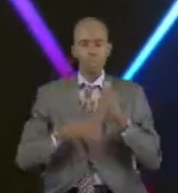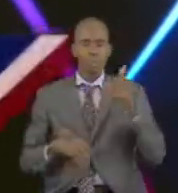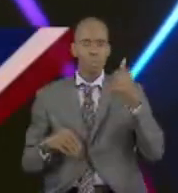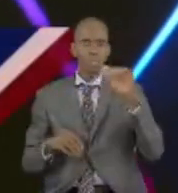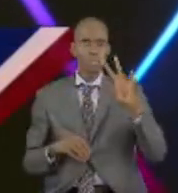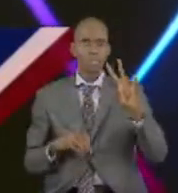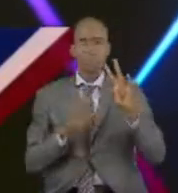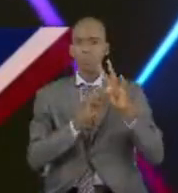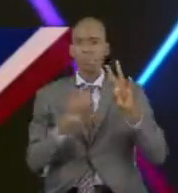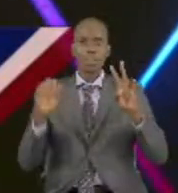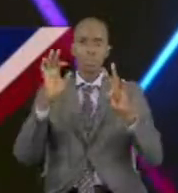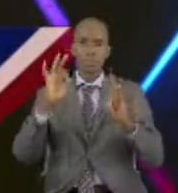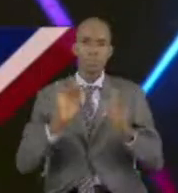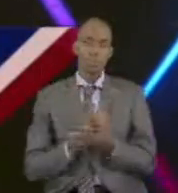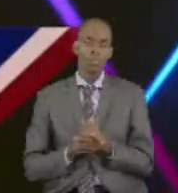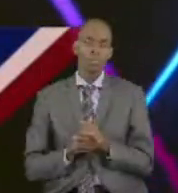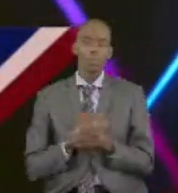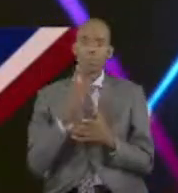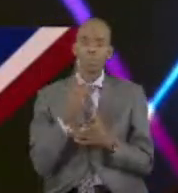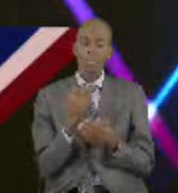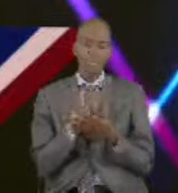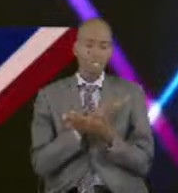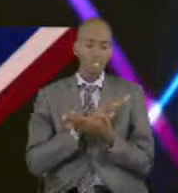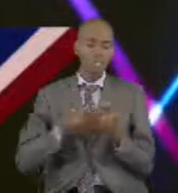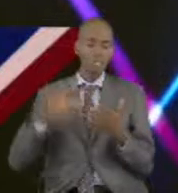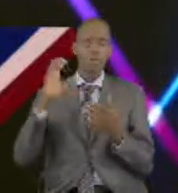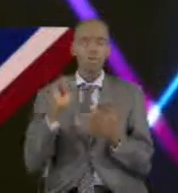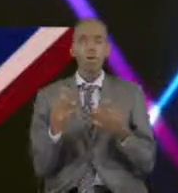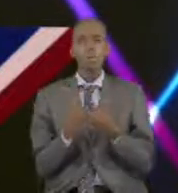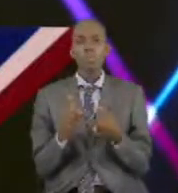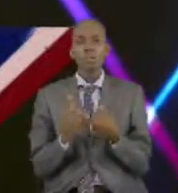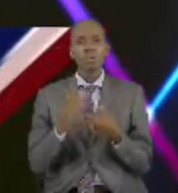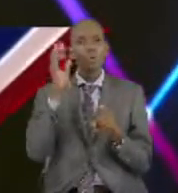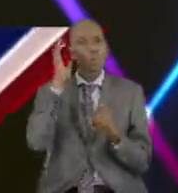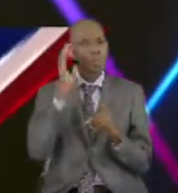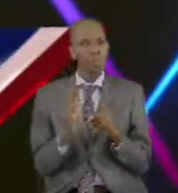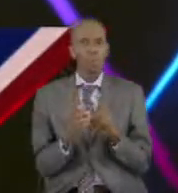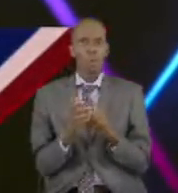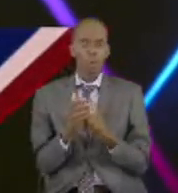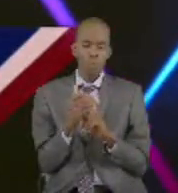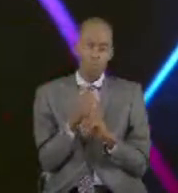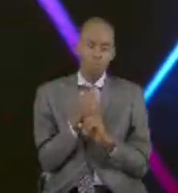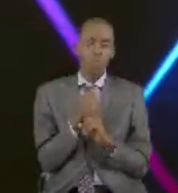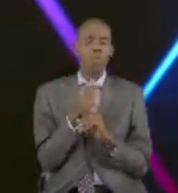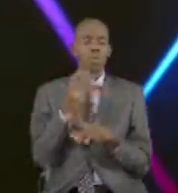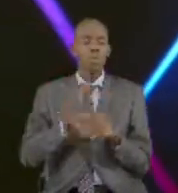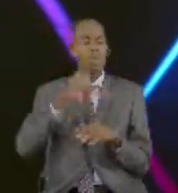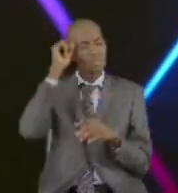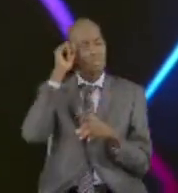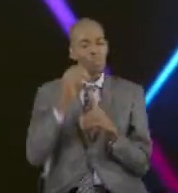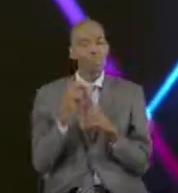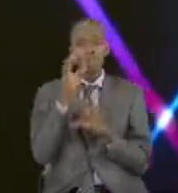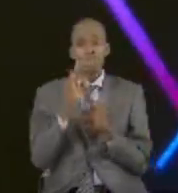verset 9. Job 17, verset 9. Le juste néanmoins